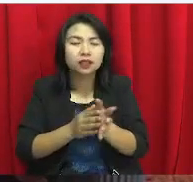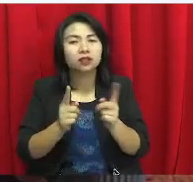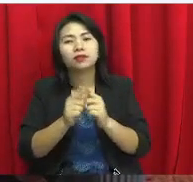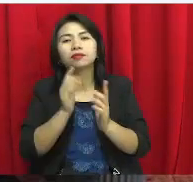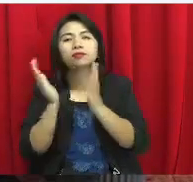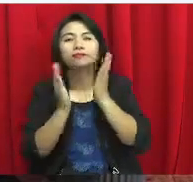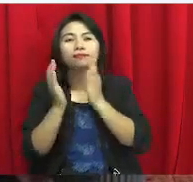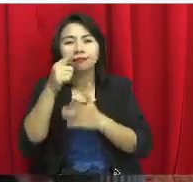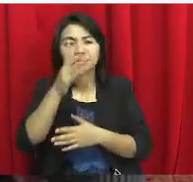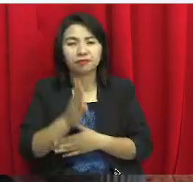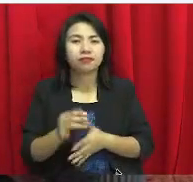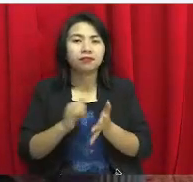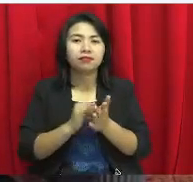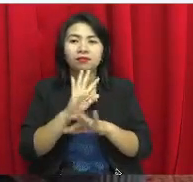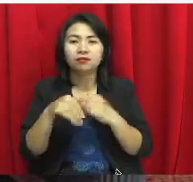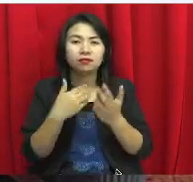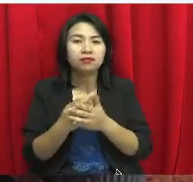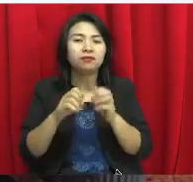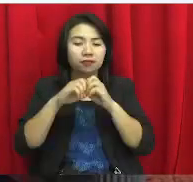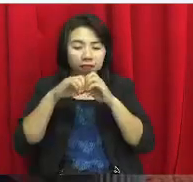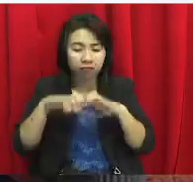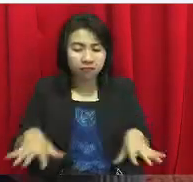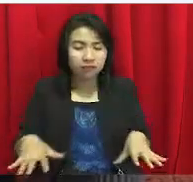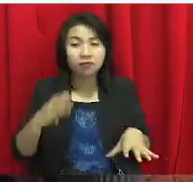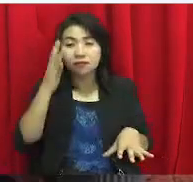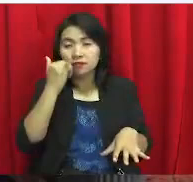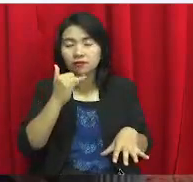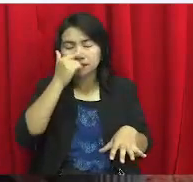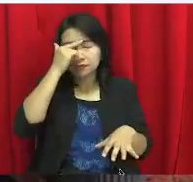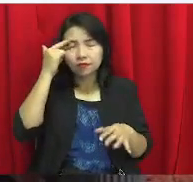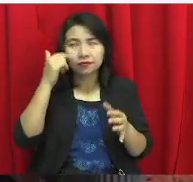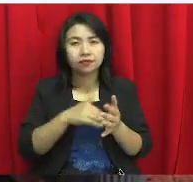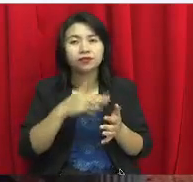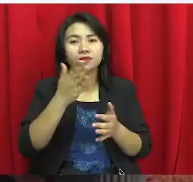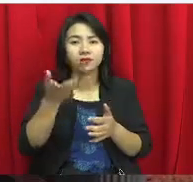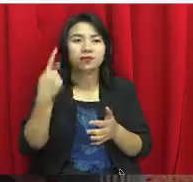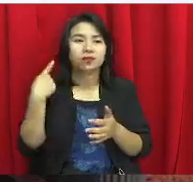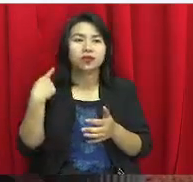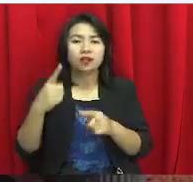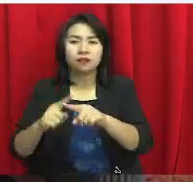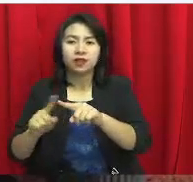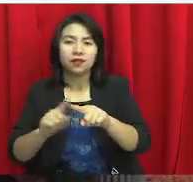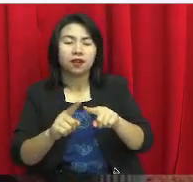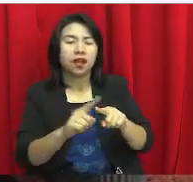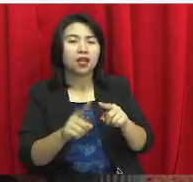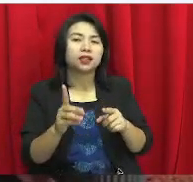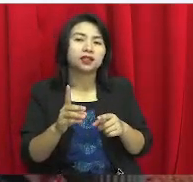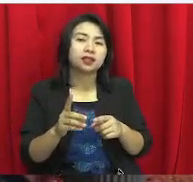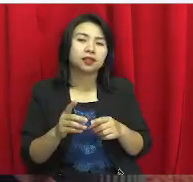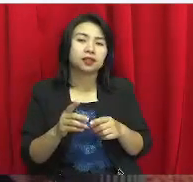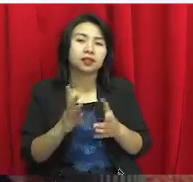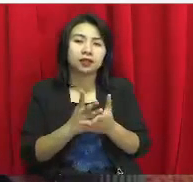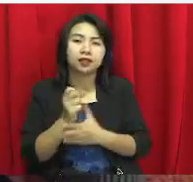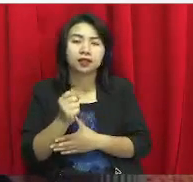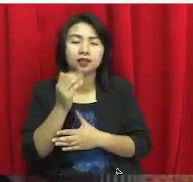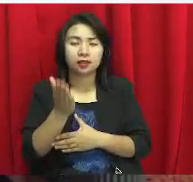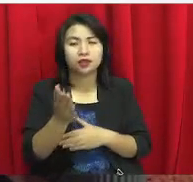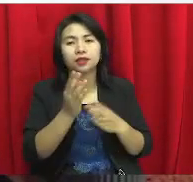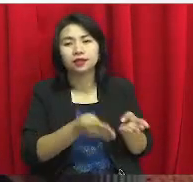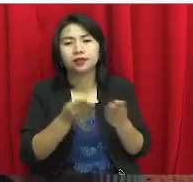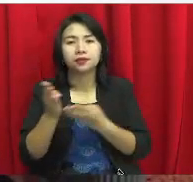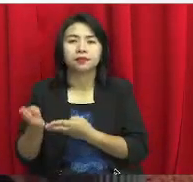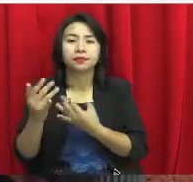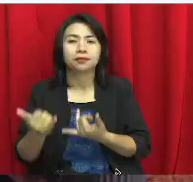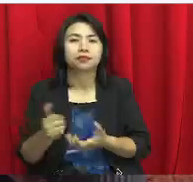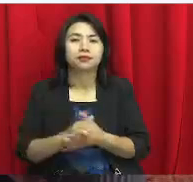Diyos, nawawala na po yun. Yeah. Bakit po? Kasi iba nga yung daladala mong righteousness. Fake righteousness yung daladala mo. Yep. Kaya